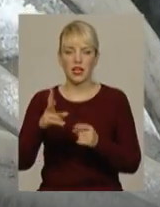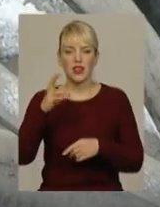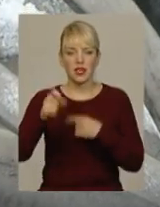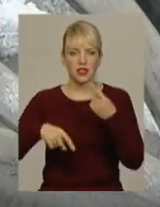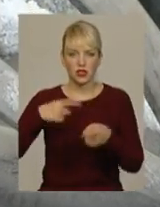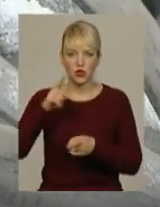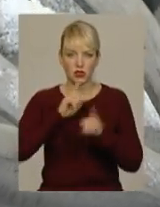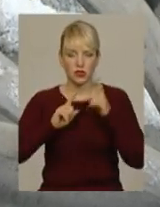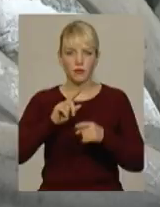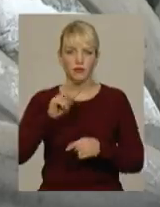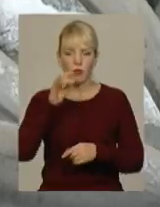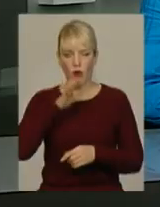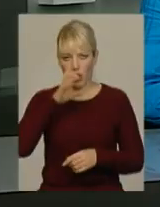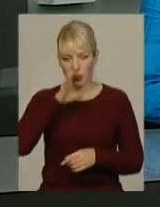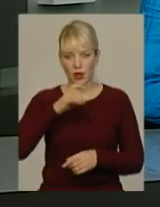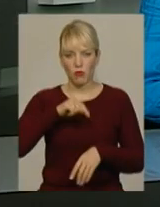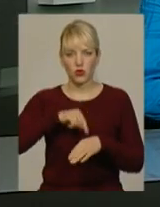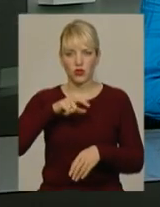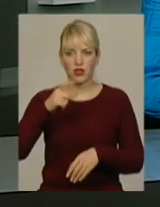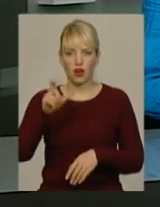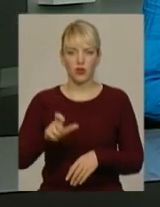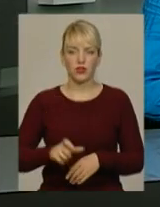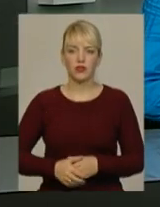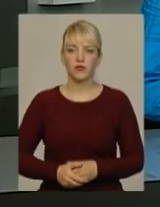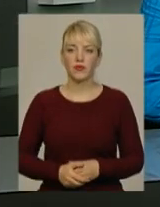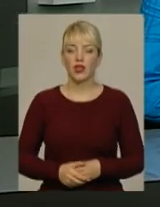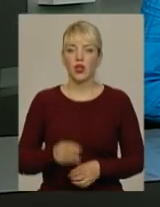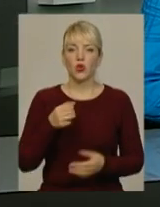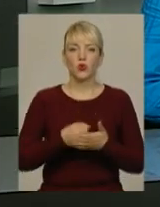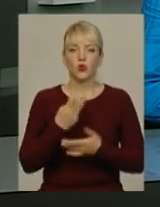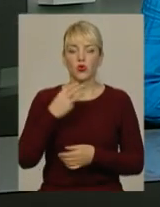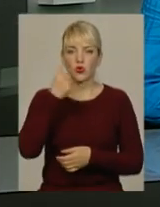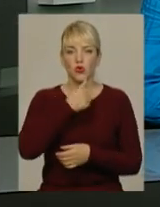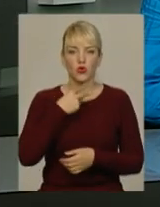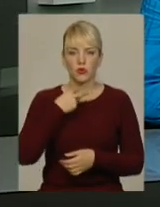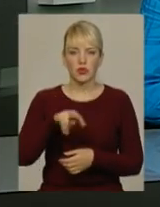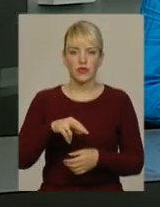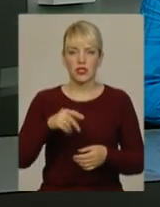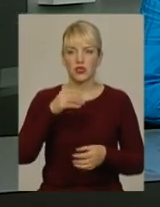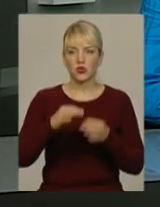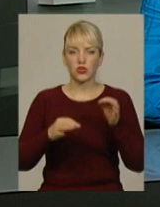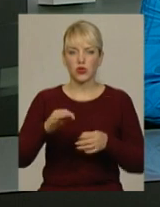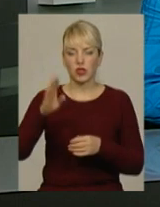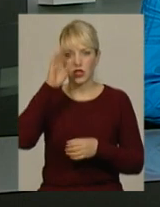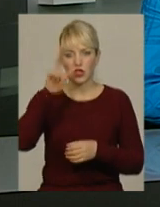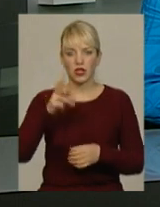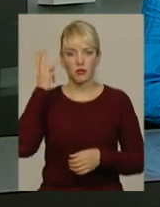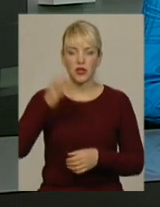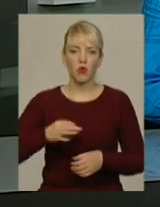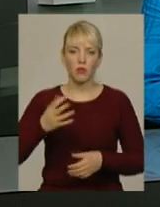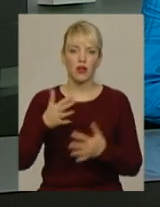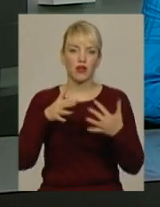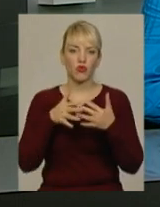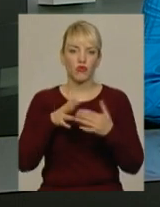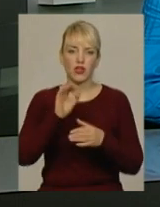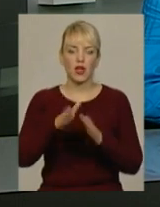Новини, Поділля, центр. До трьох років позбавлення волі засудили жителя Хмельницької області, який воював